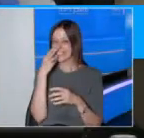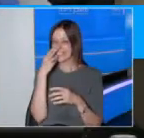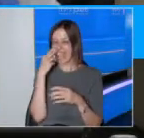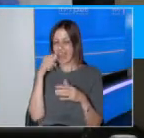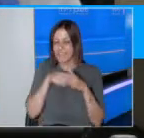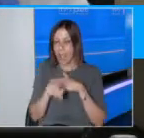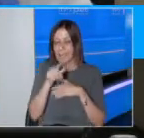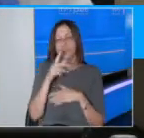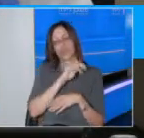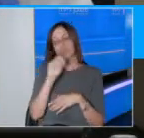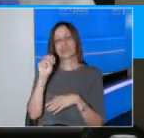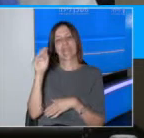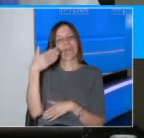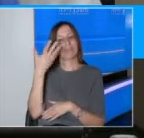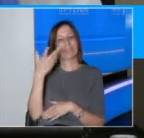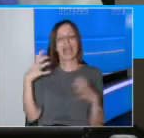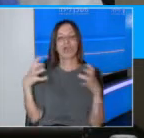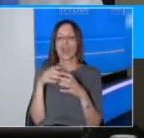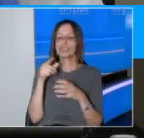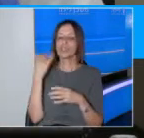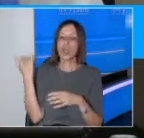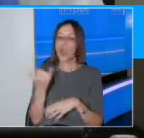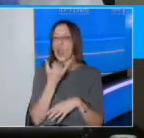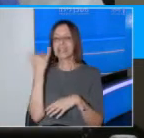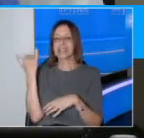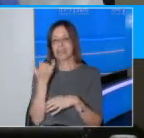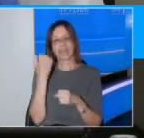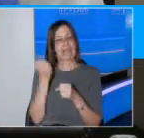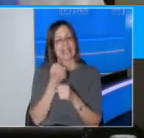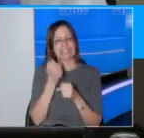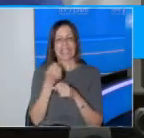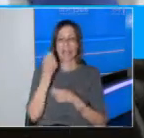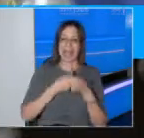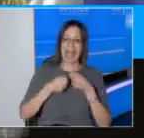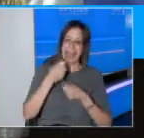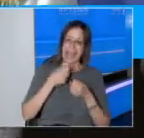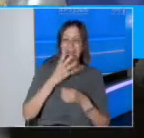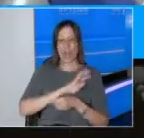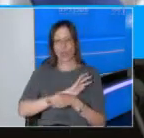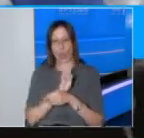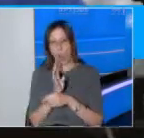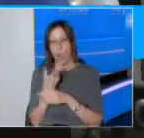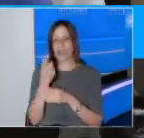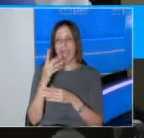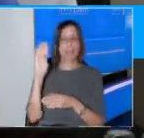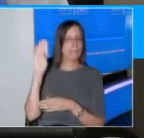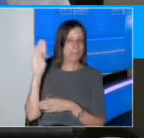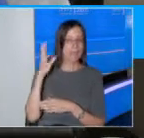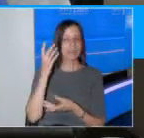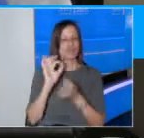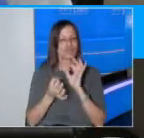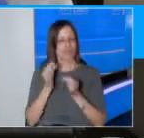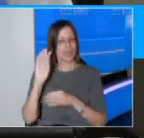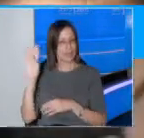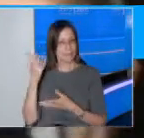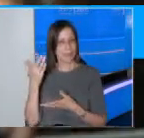וזה הנושא המדיני. הקואליציה הזאת כל הזמן התעסקה בכלכלה, בקורונה, בנתניהו, במשפט של